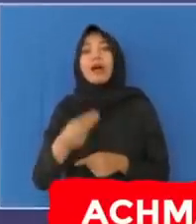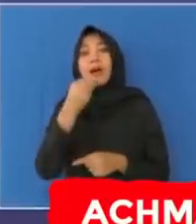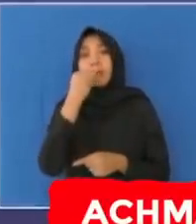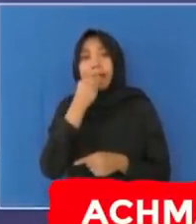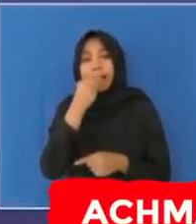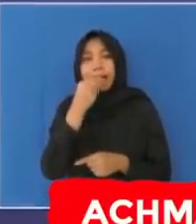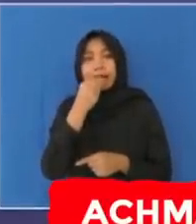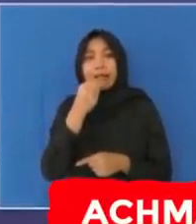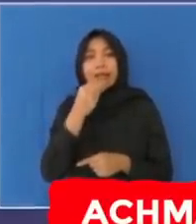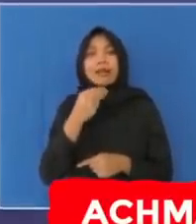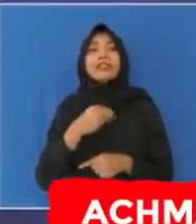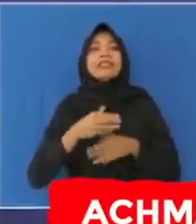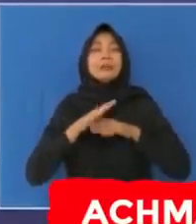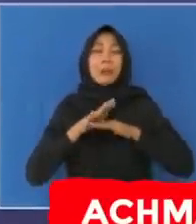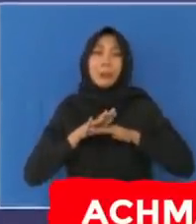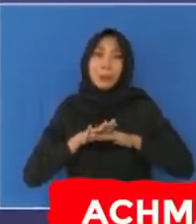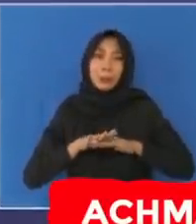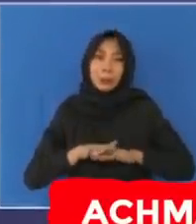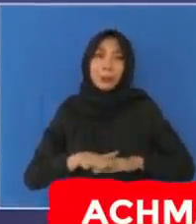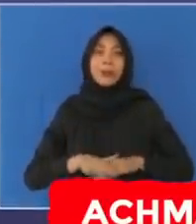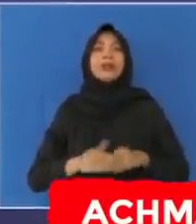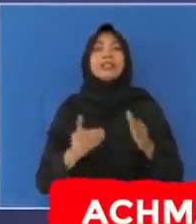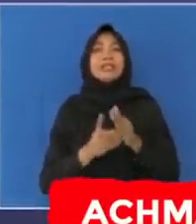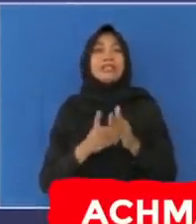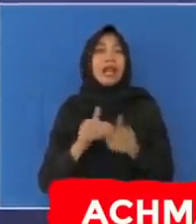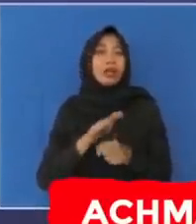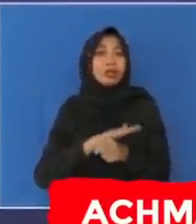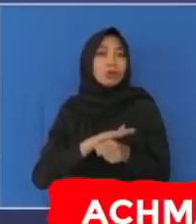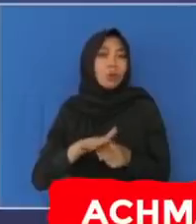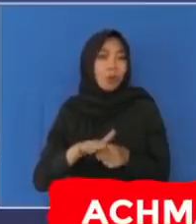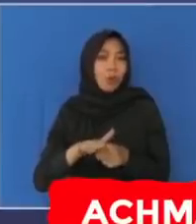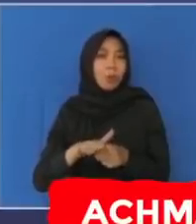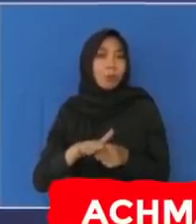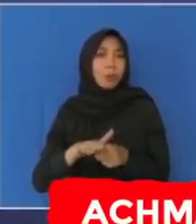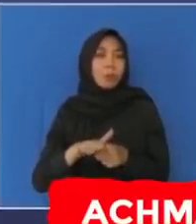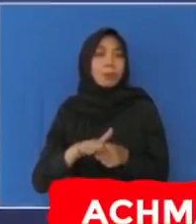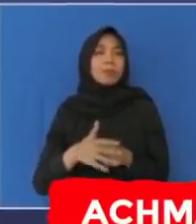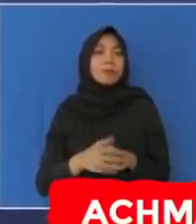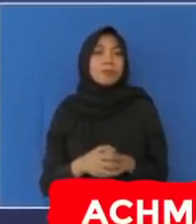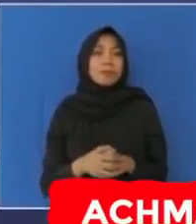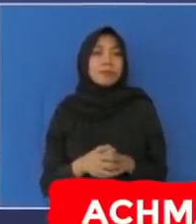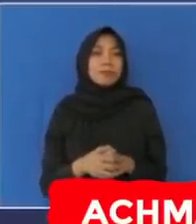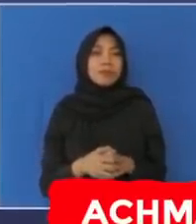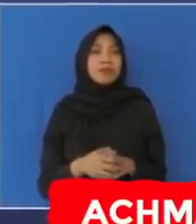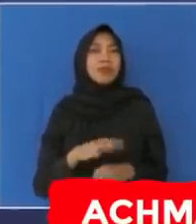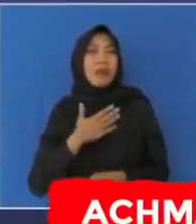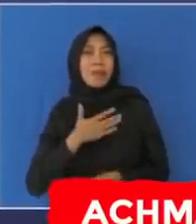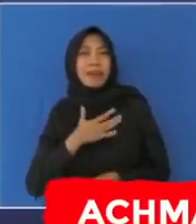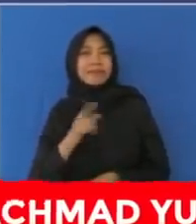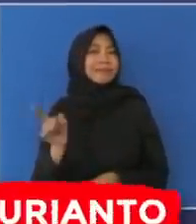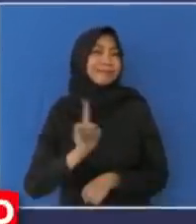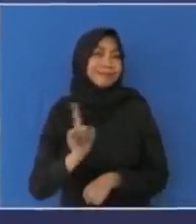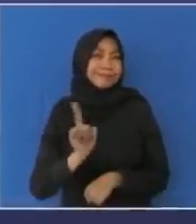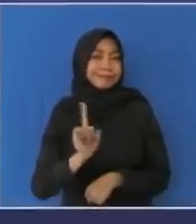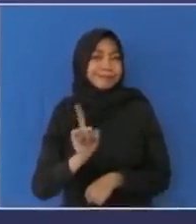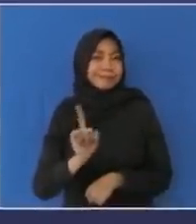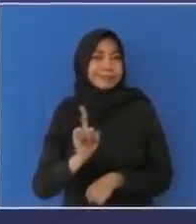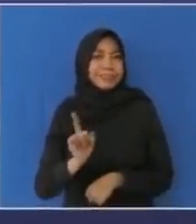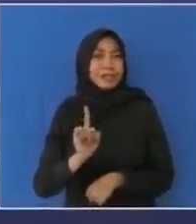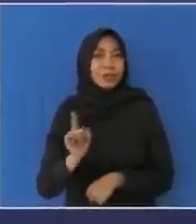sabar tenang istirahat yang cukup dan teratur tidak panik dan